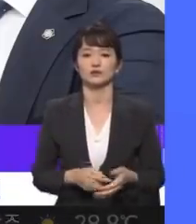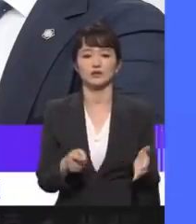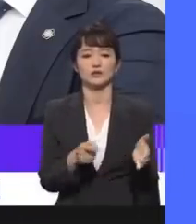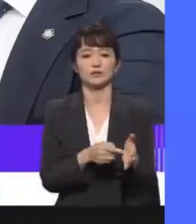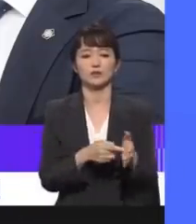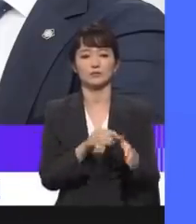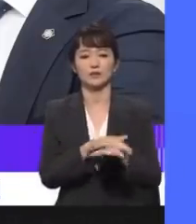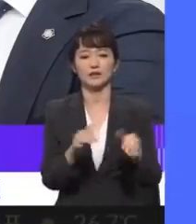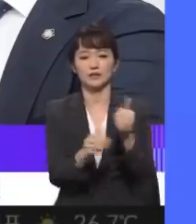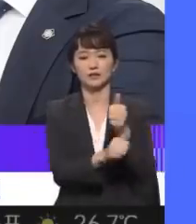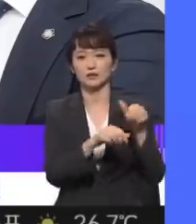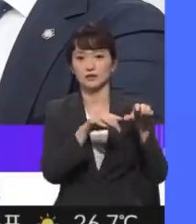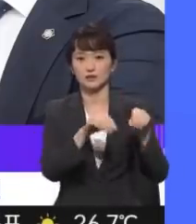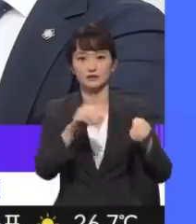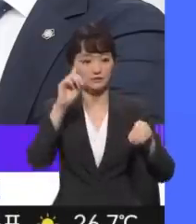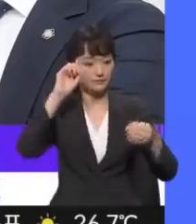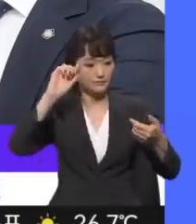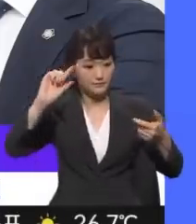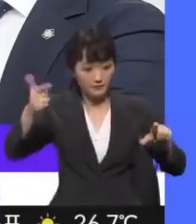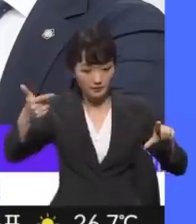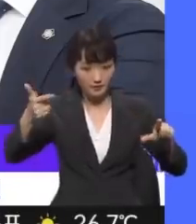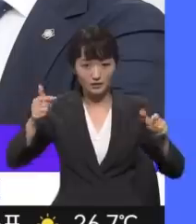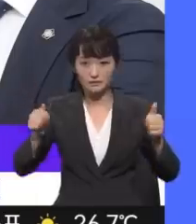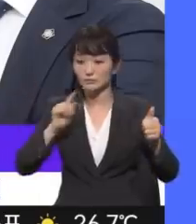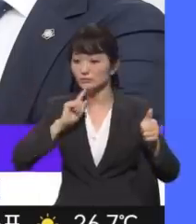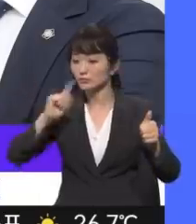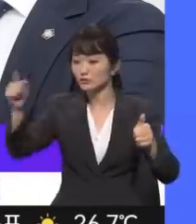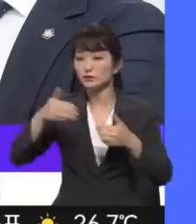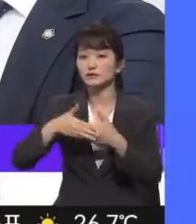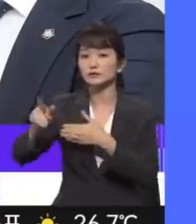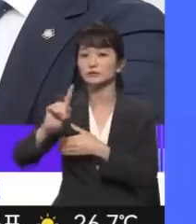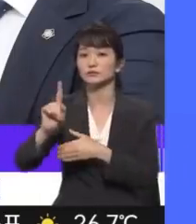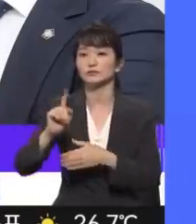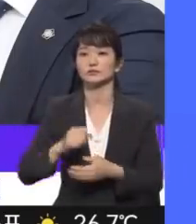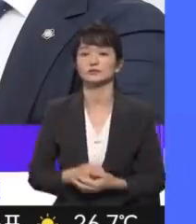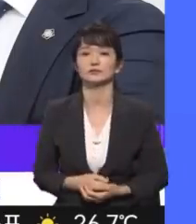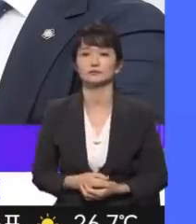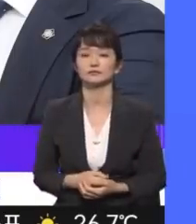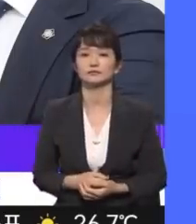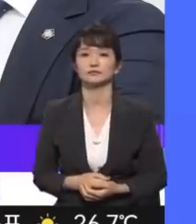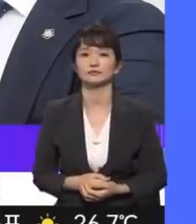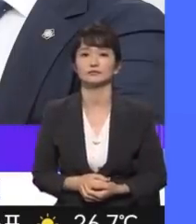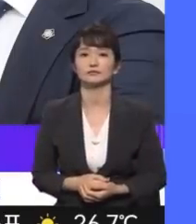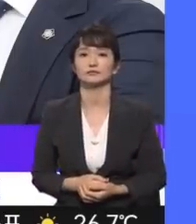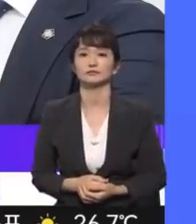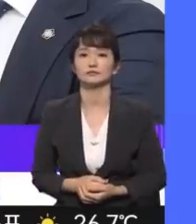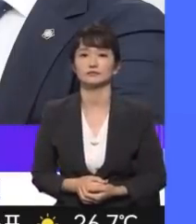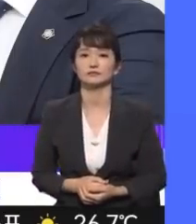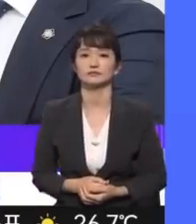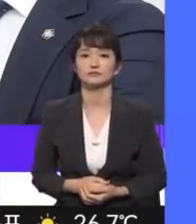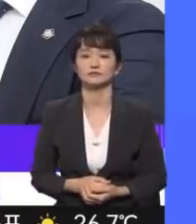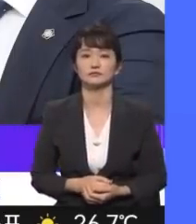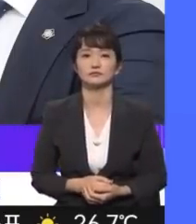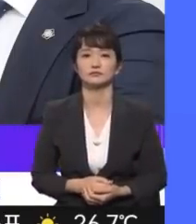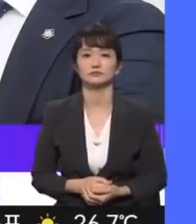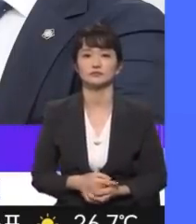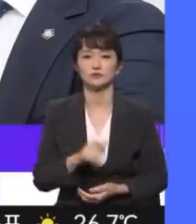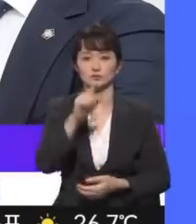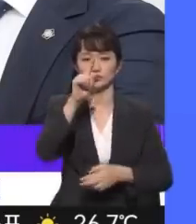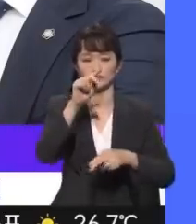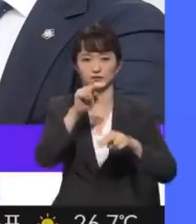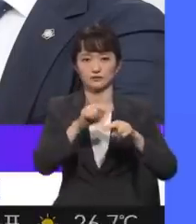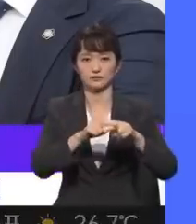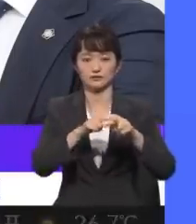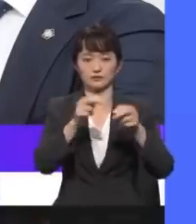되니 신청 인데요 혹시 절차가 그러면 어떻게 됩니까 식이 변호사님 있으니까요 얘도 이 신청하면 은 이제 상급 법원에서 판단을